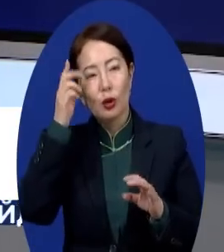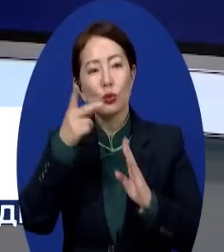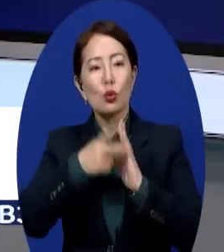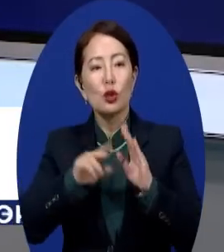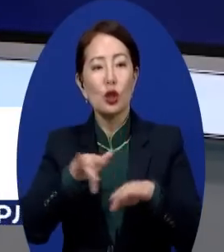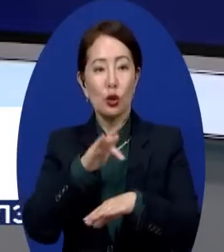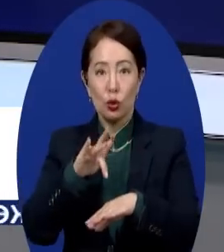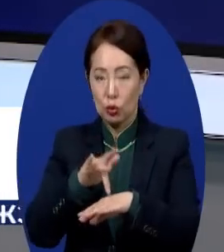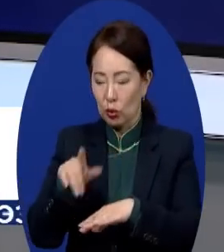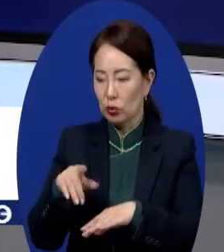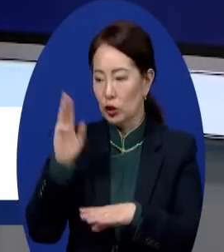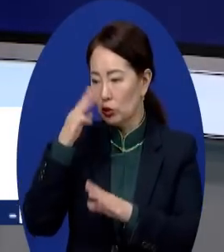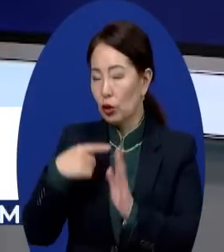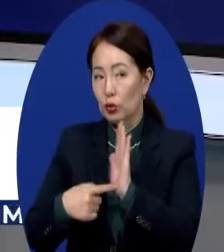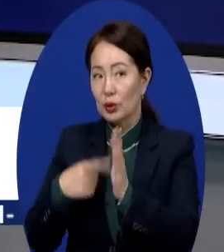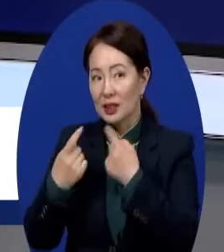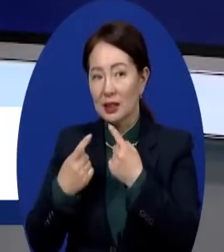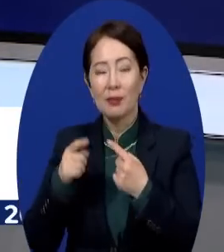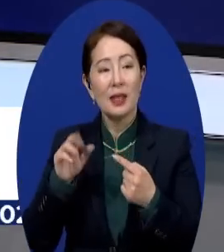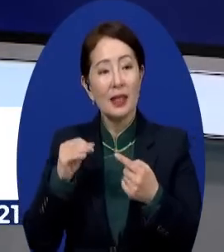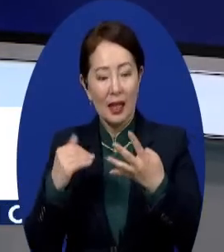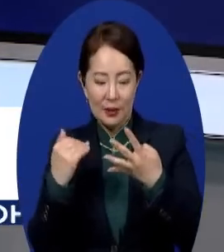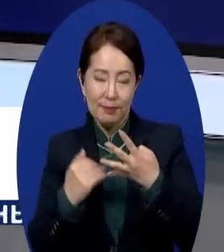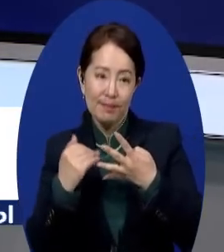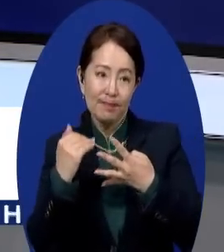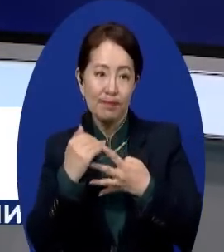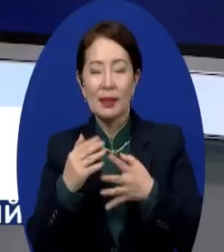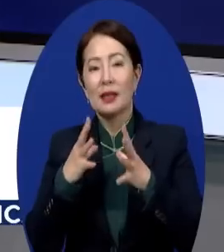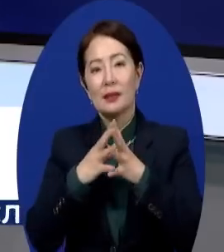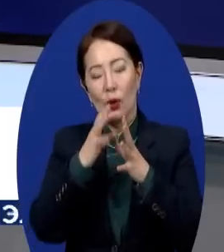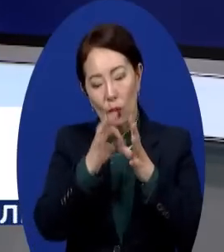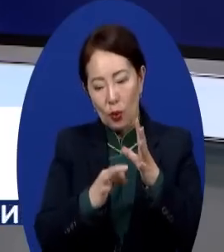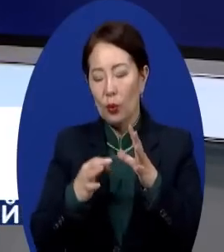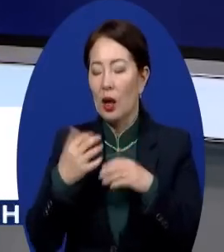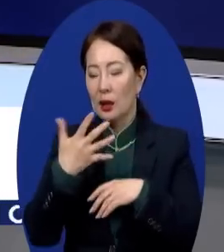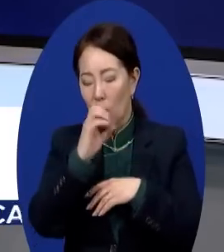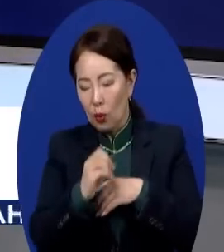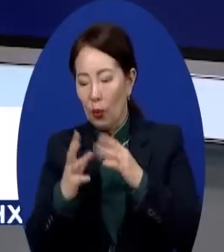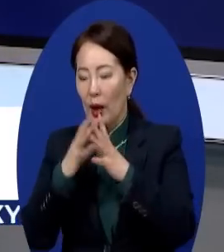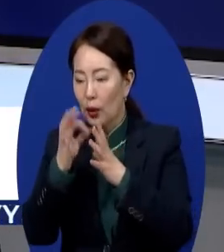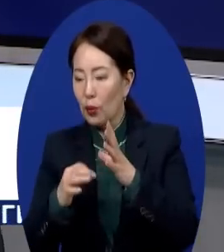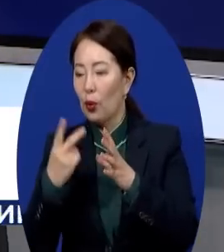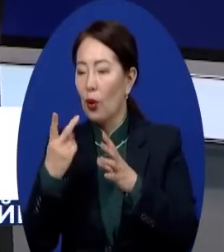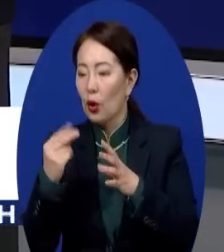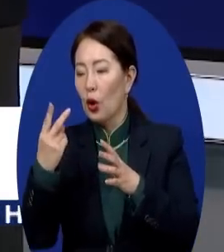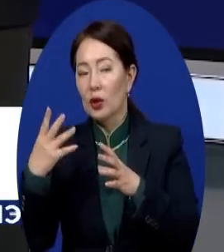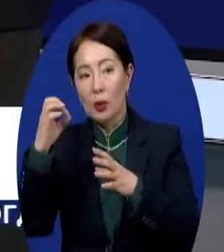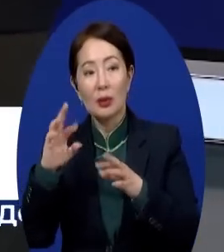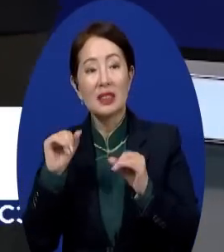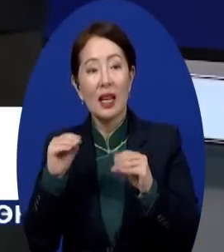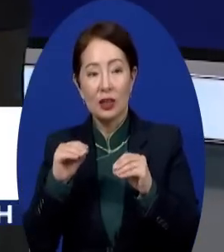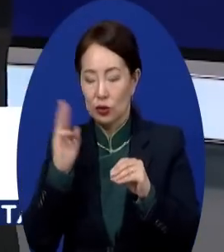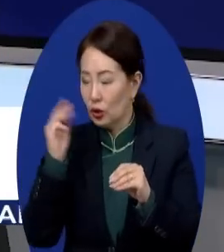үнэлгээний төвөөс бас бид бүхэн тодруулсан юм. Яаж одоо яг шатлалаар тийм ээ 5%, 10%, 15%, 20%, 25% гэдгийг хэрхэн яаж тодруулах юм бэ гэдгийг бид